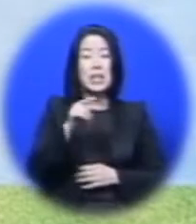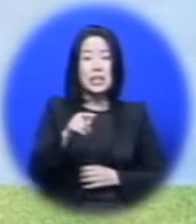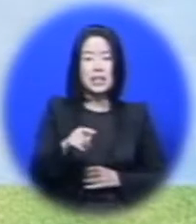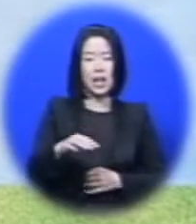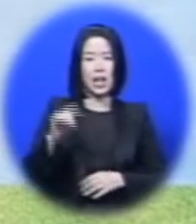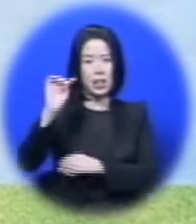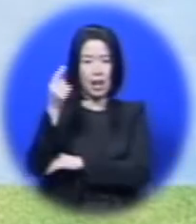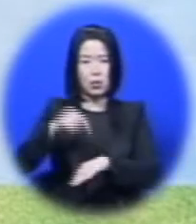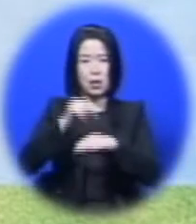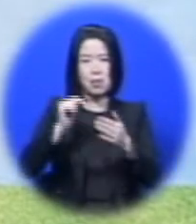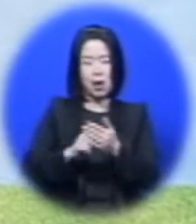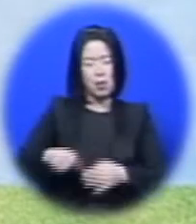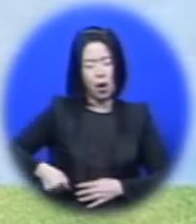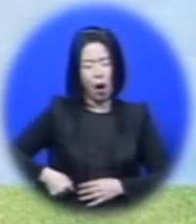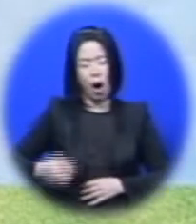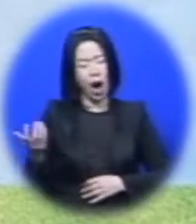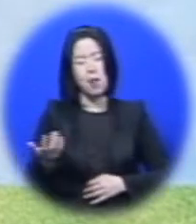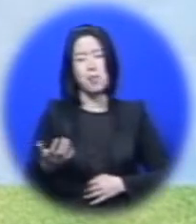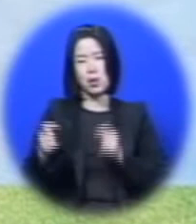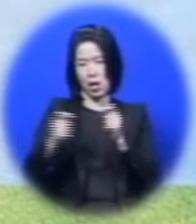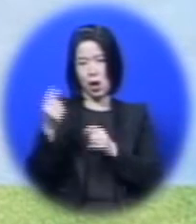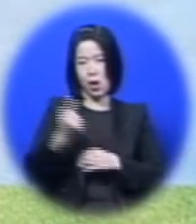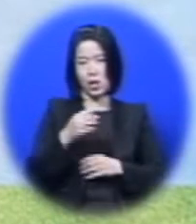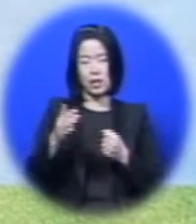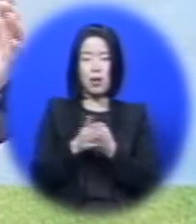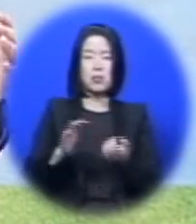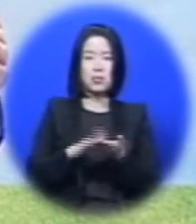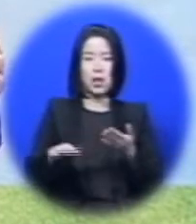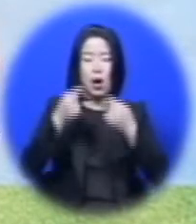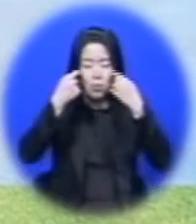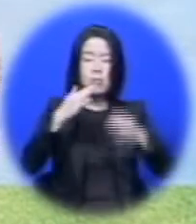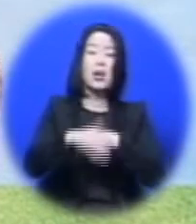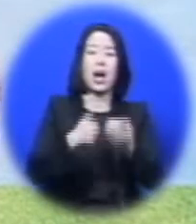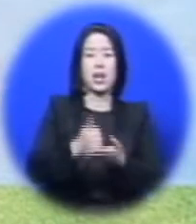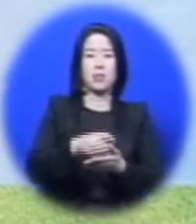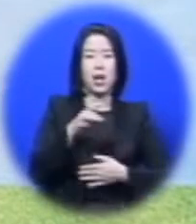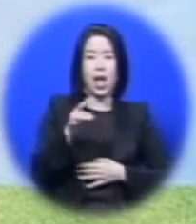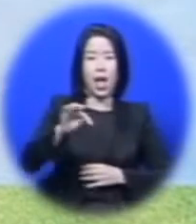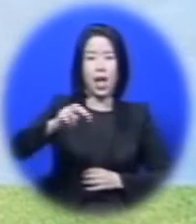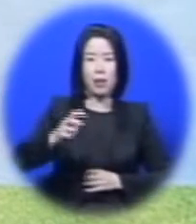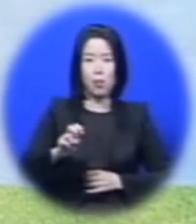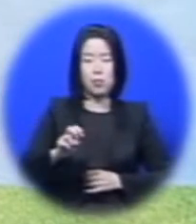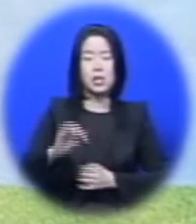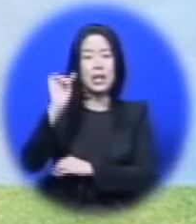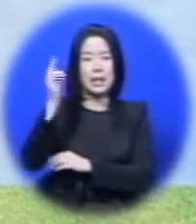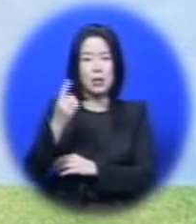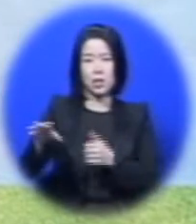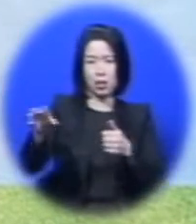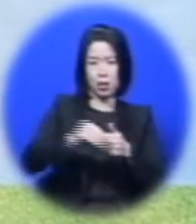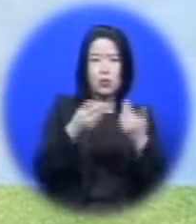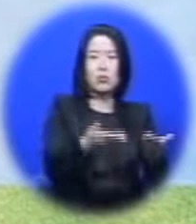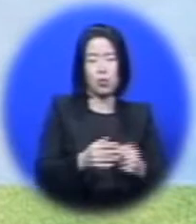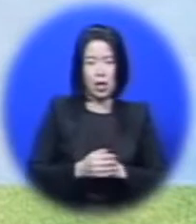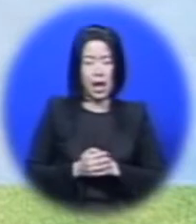다윗의 마음에 너무나 아프게 다가왔기 때문입니다. 분명히 하나님은 에돔을 다윗에게 붙여주셨어요.